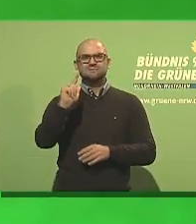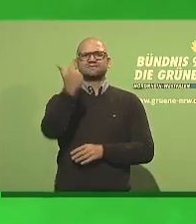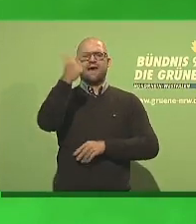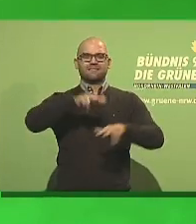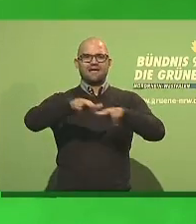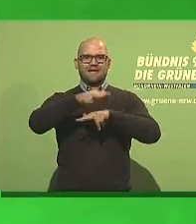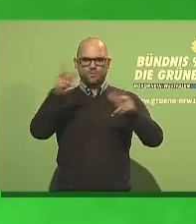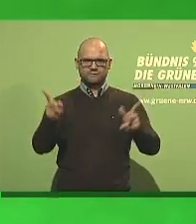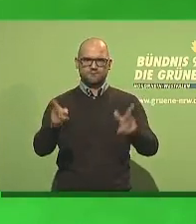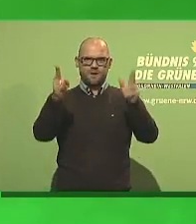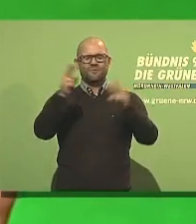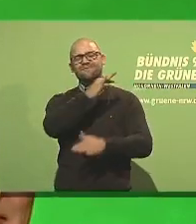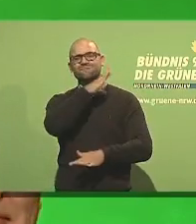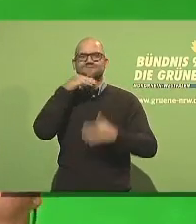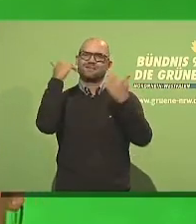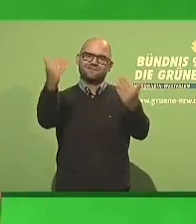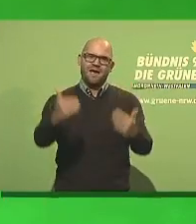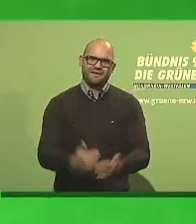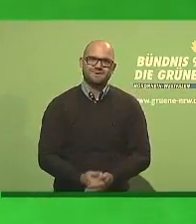Vielen Dank.